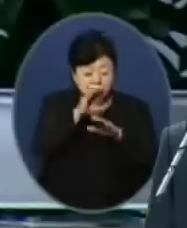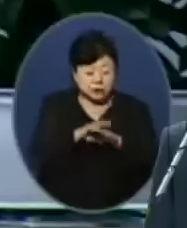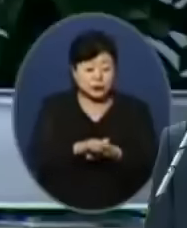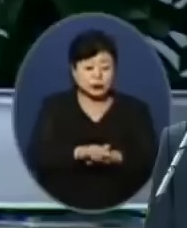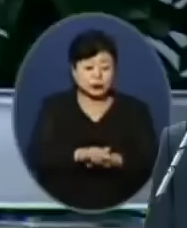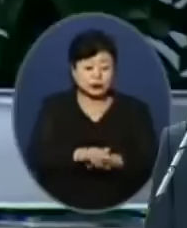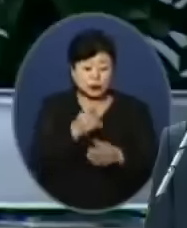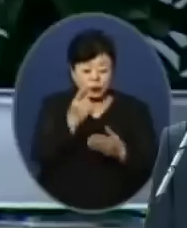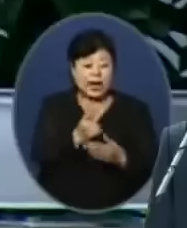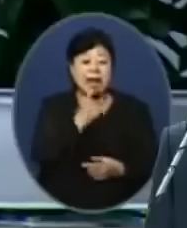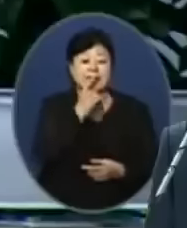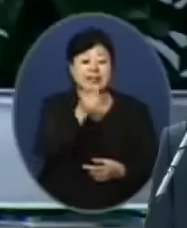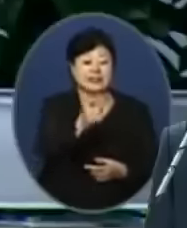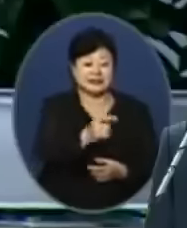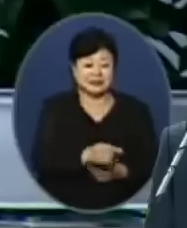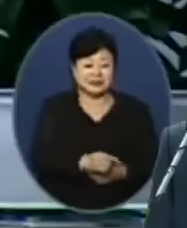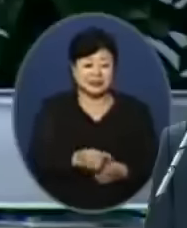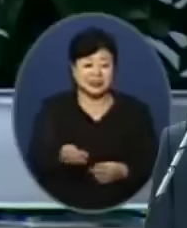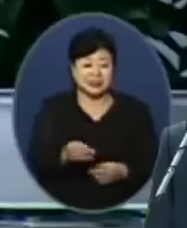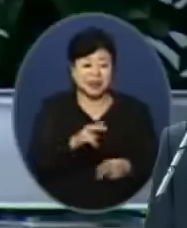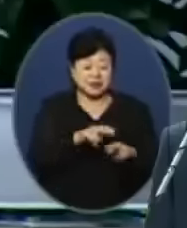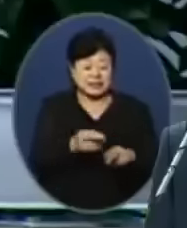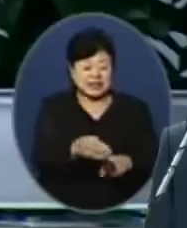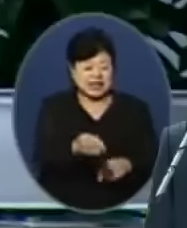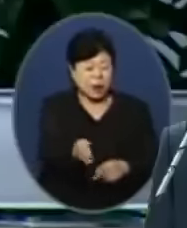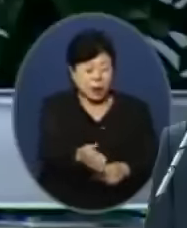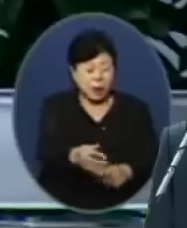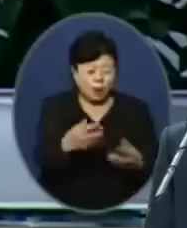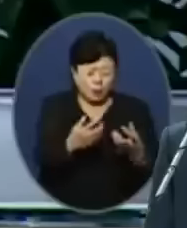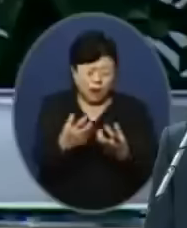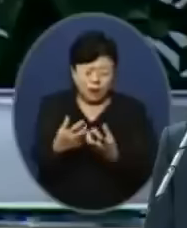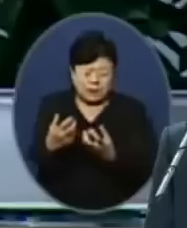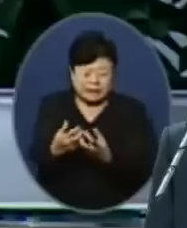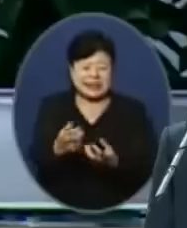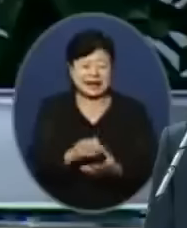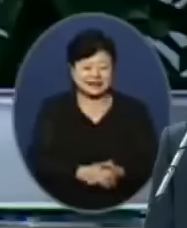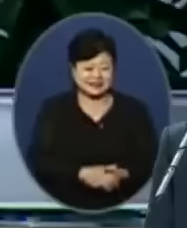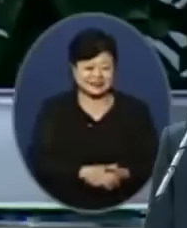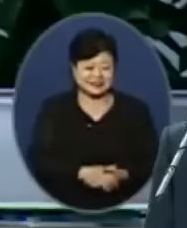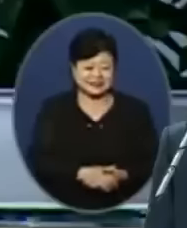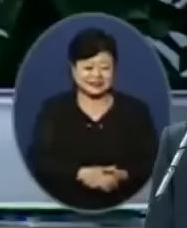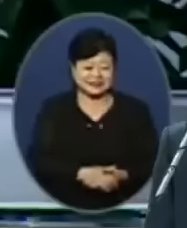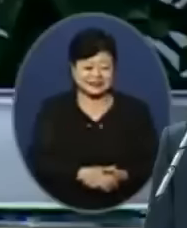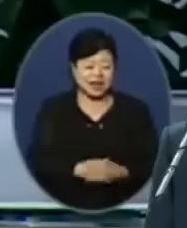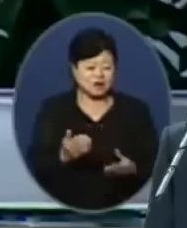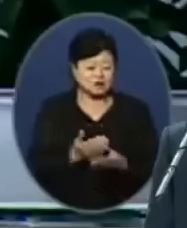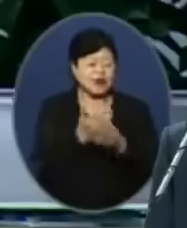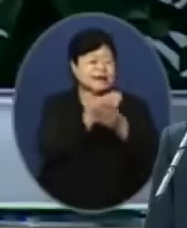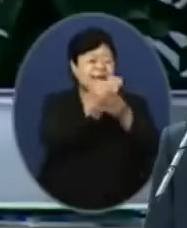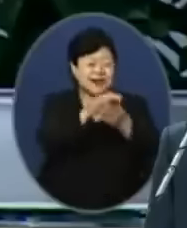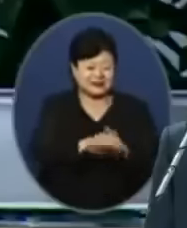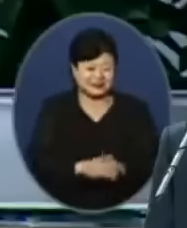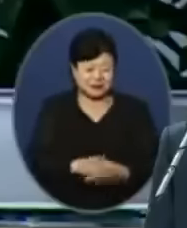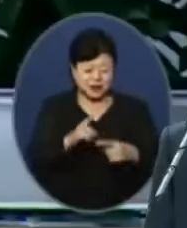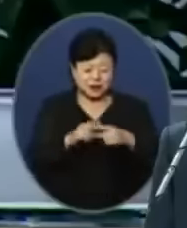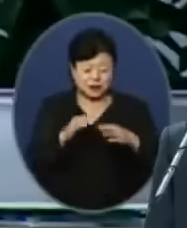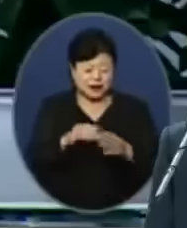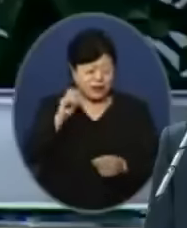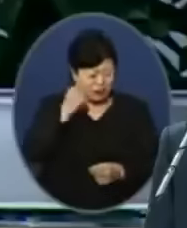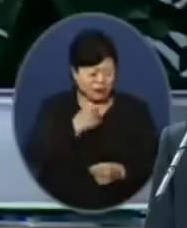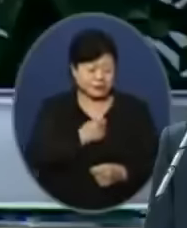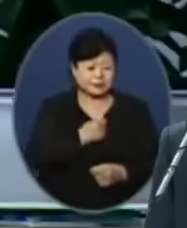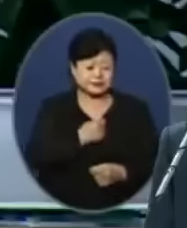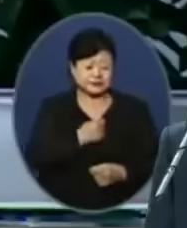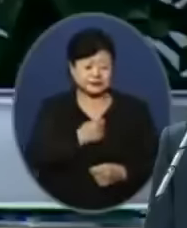교회 찾아온다. 빈자리가 없이 교회가 꽉 들어차게 된다. 교회는 부흥한다.